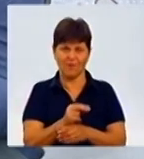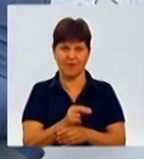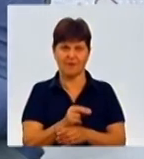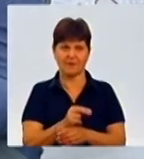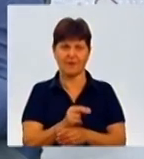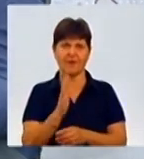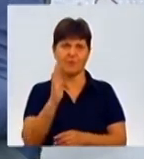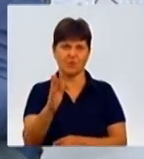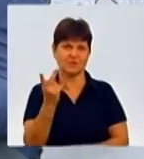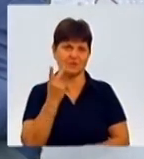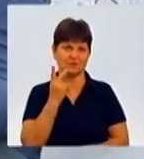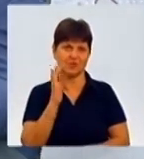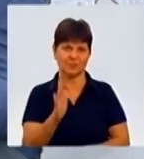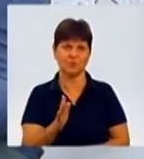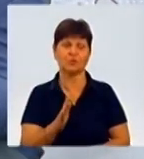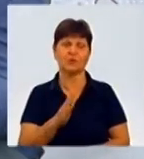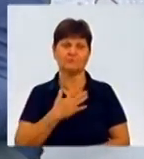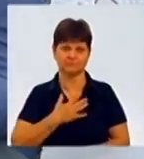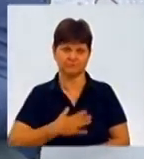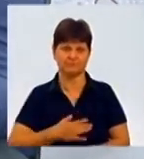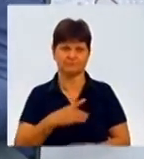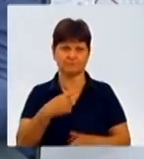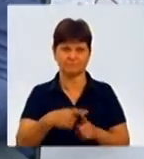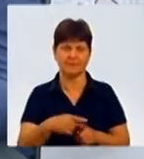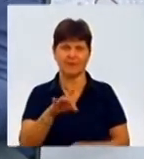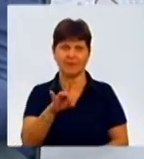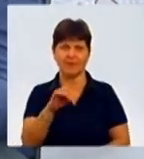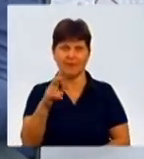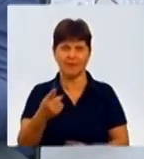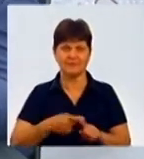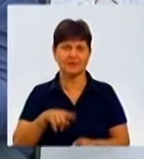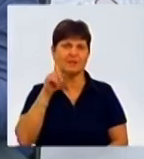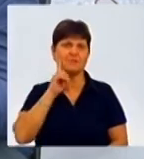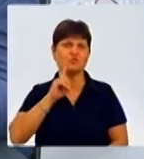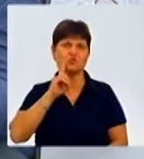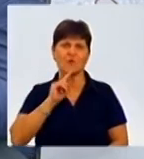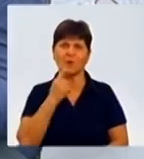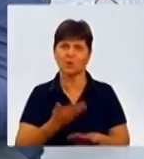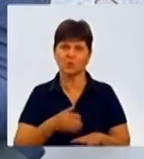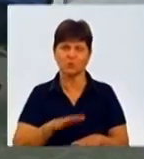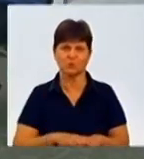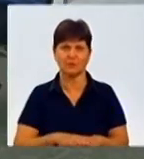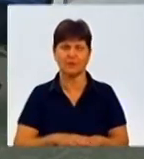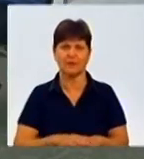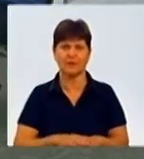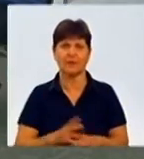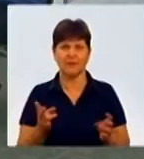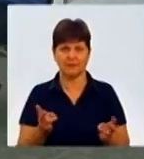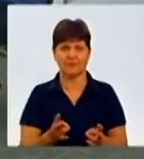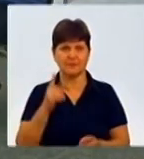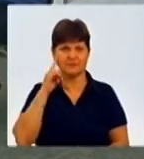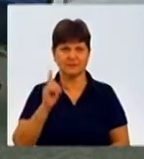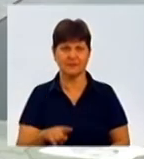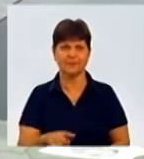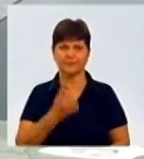прогноз завжди буде сприятливий. Тому що рак – це тимчасові труднощі і тимчасові неприємності, але це не вирок. Дякую